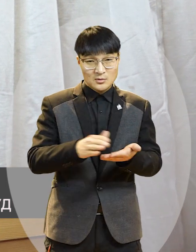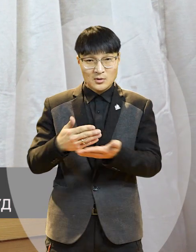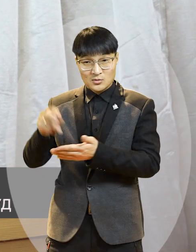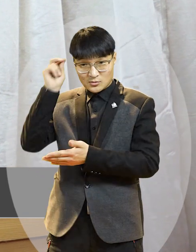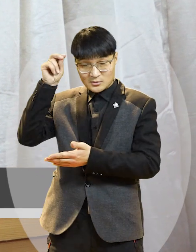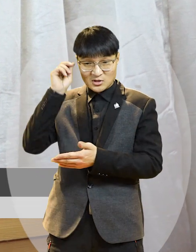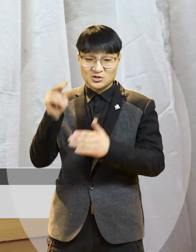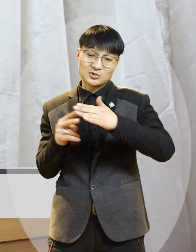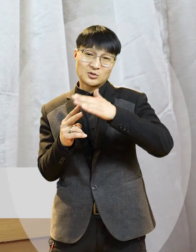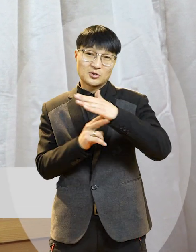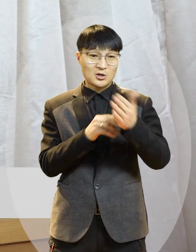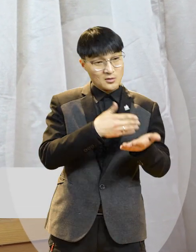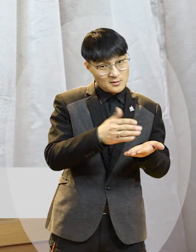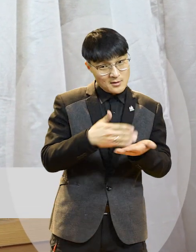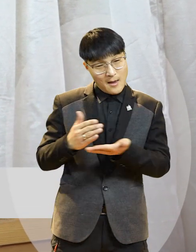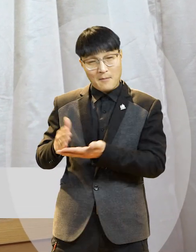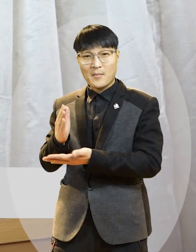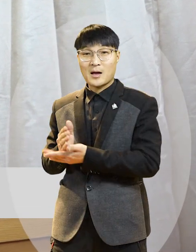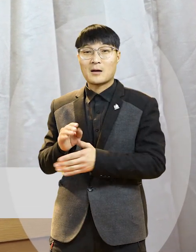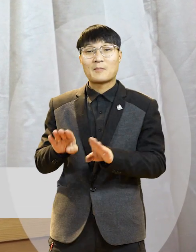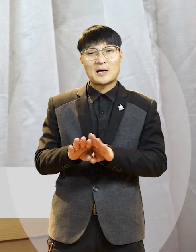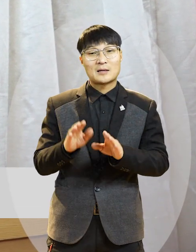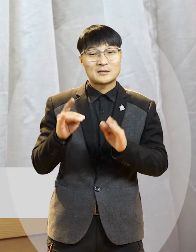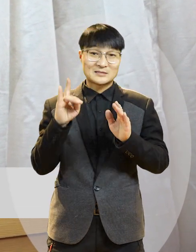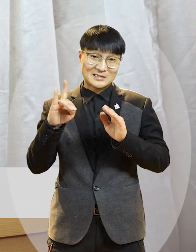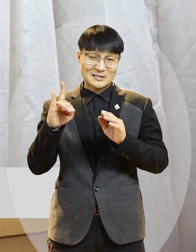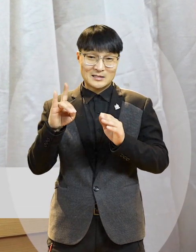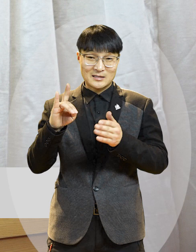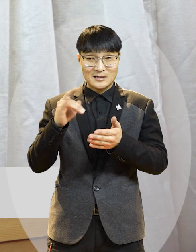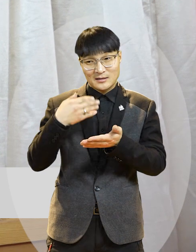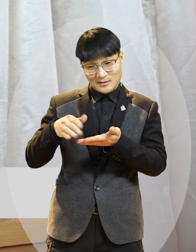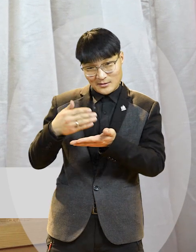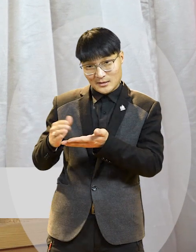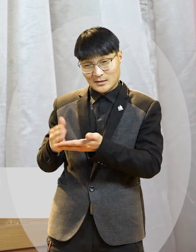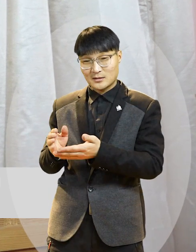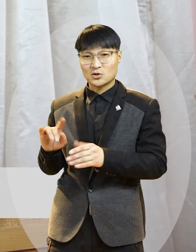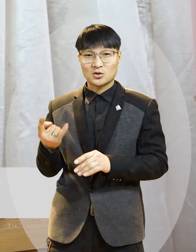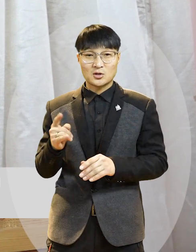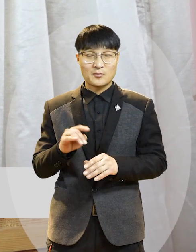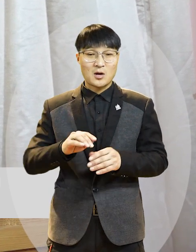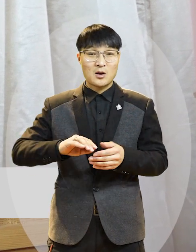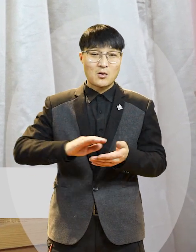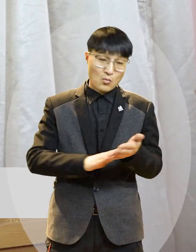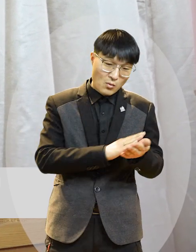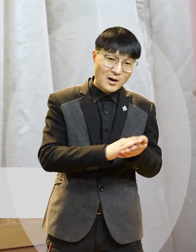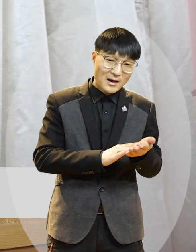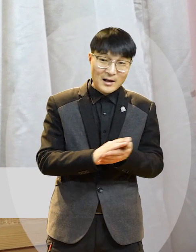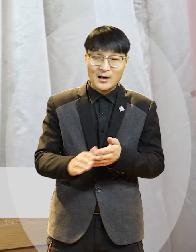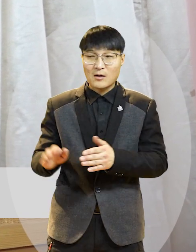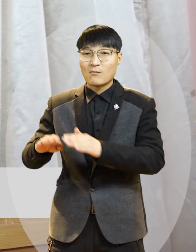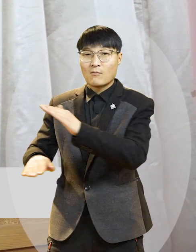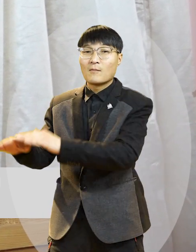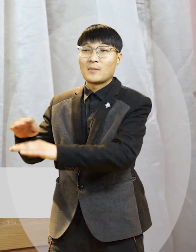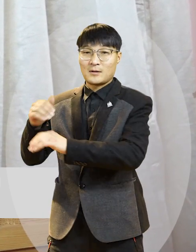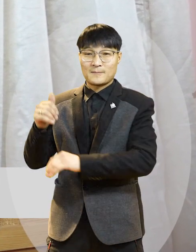хэрэгнийхээ тоосаардаг тэгээ бас сандлынхоо тоосаардаг тоглоомо байсан газарт